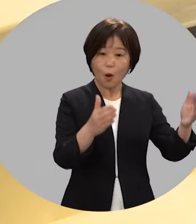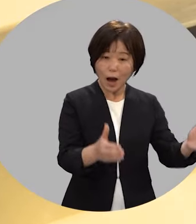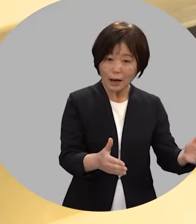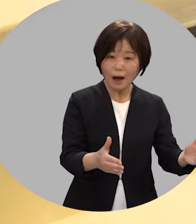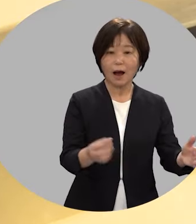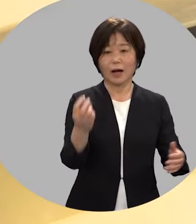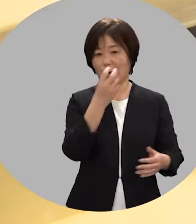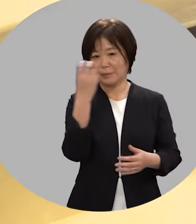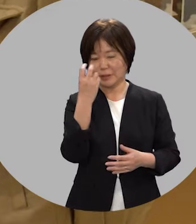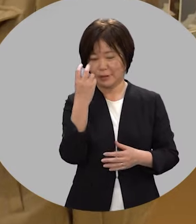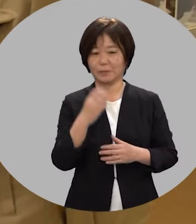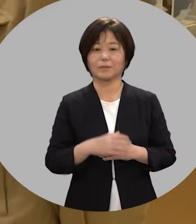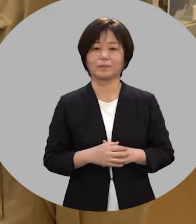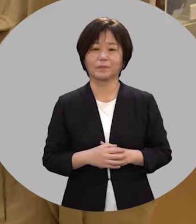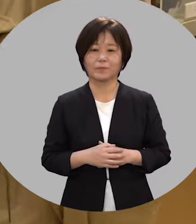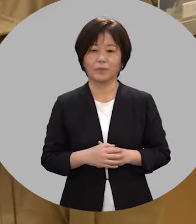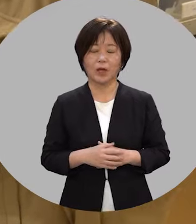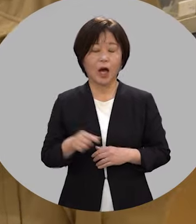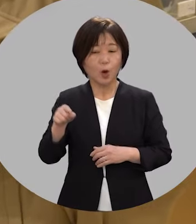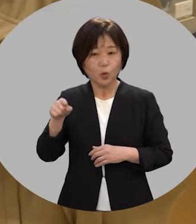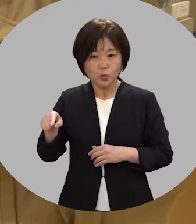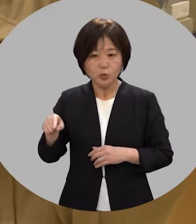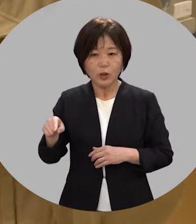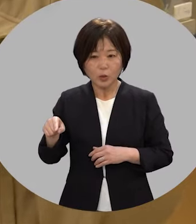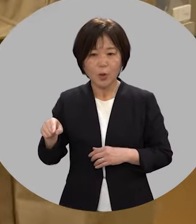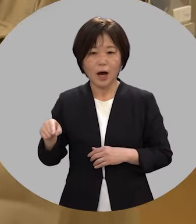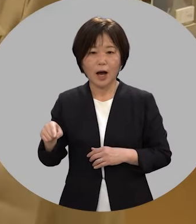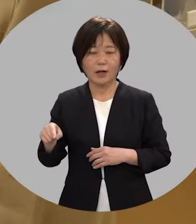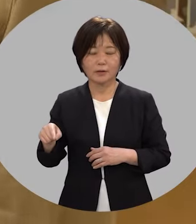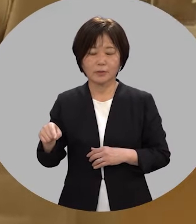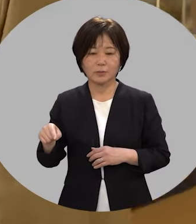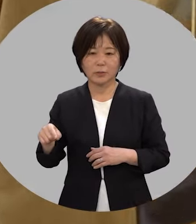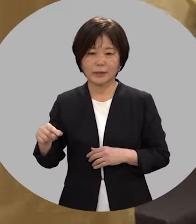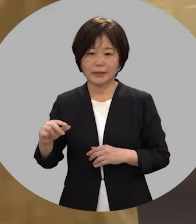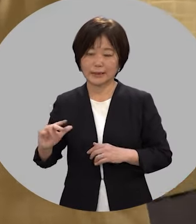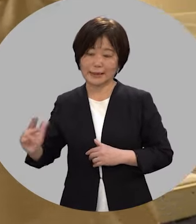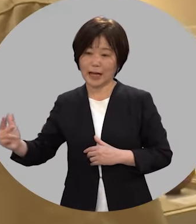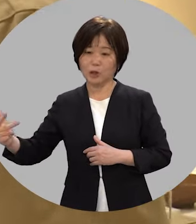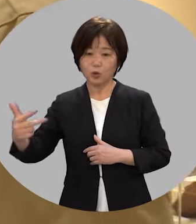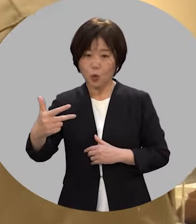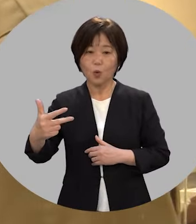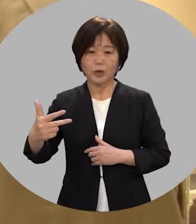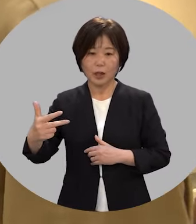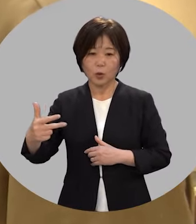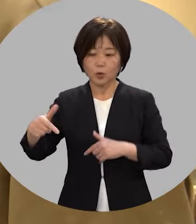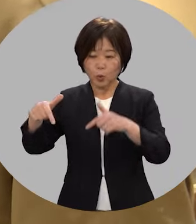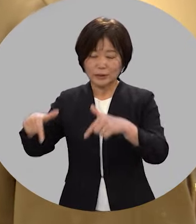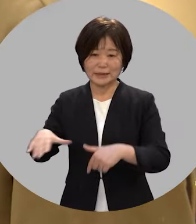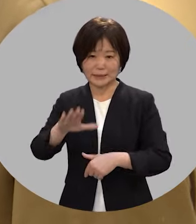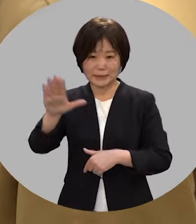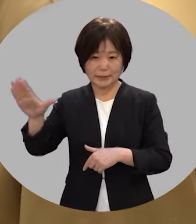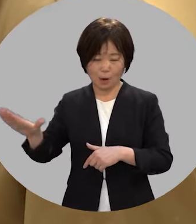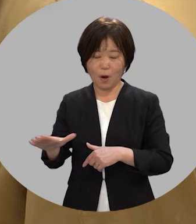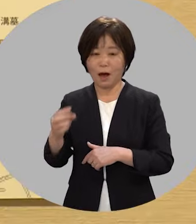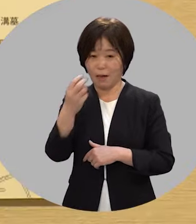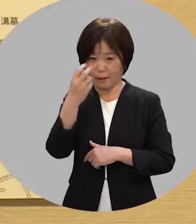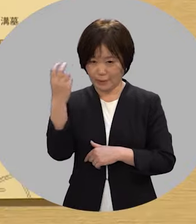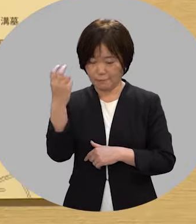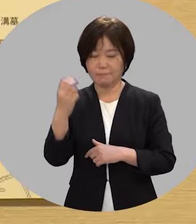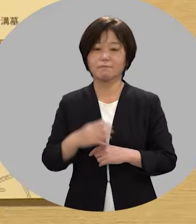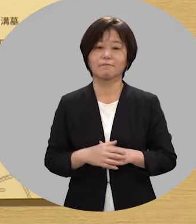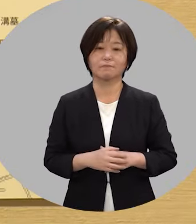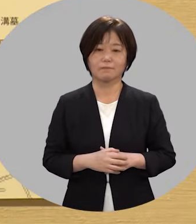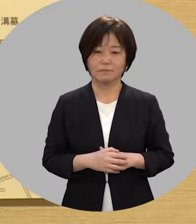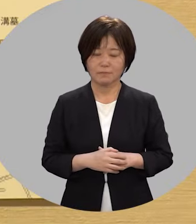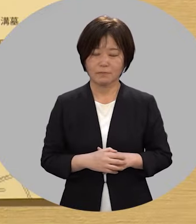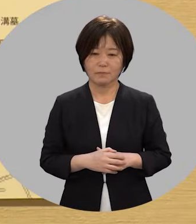。 環濠集落は主にこの環状7号線のちょっと西側の方に集落が見つ